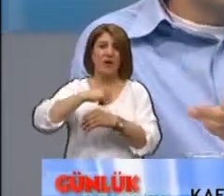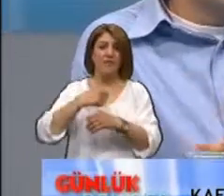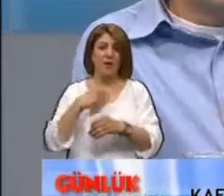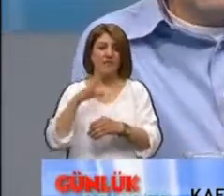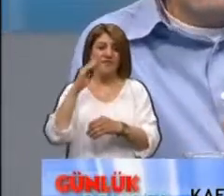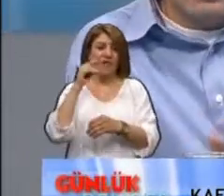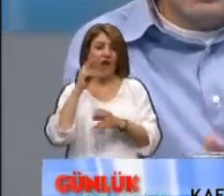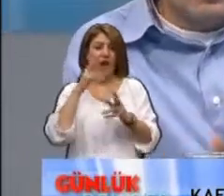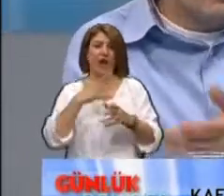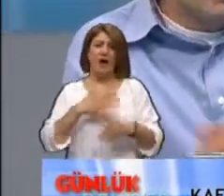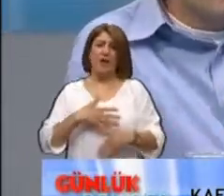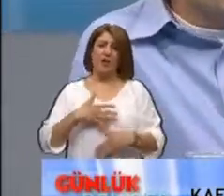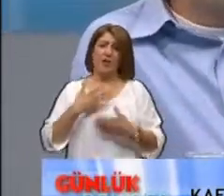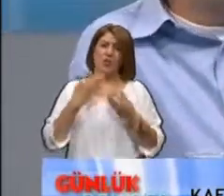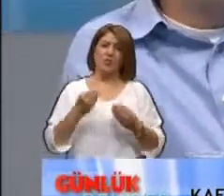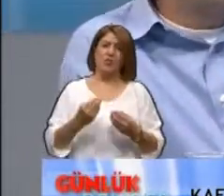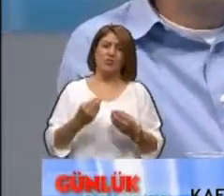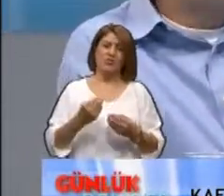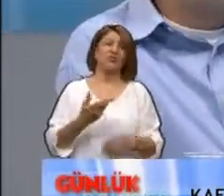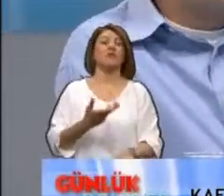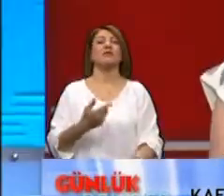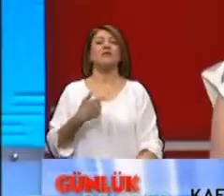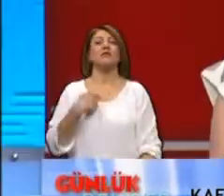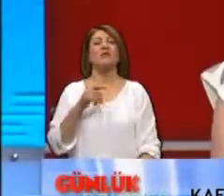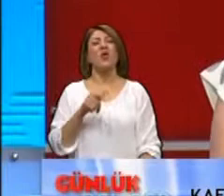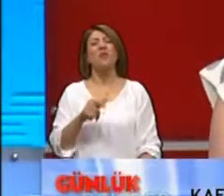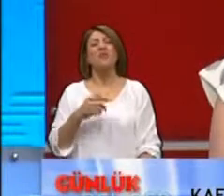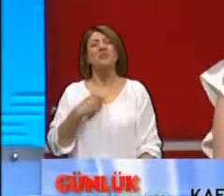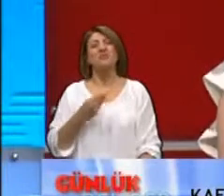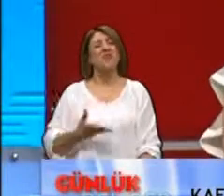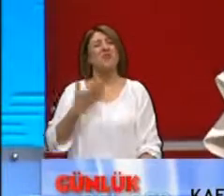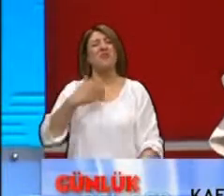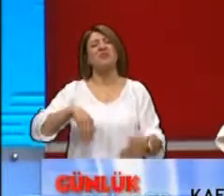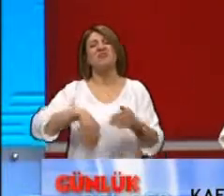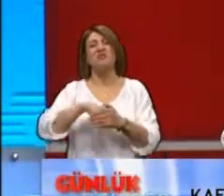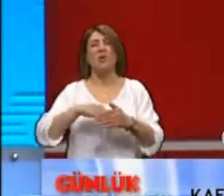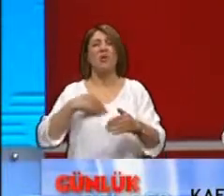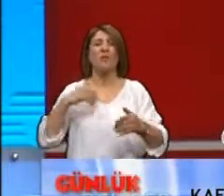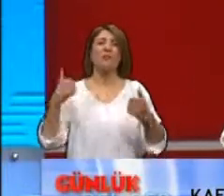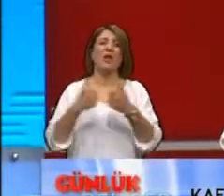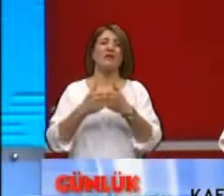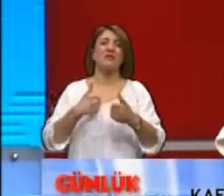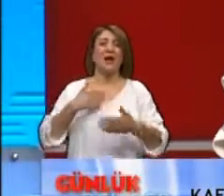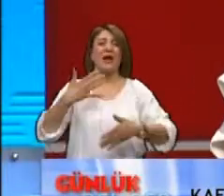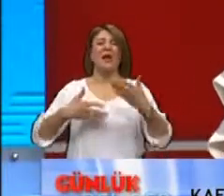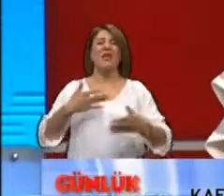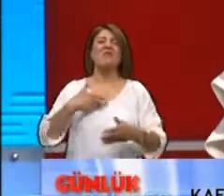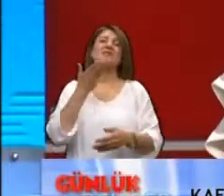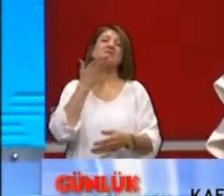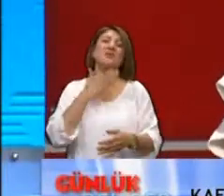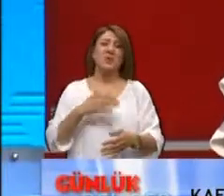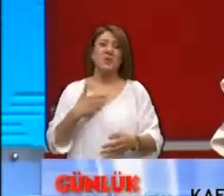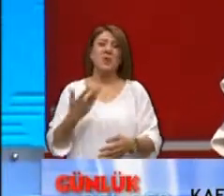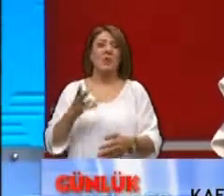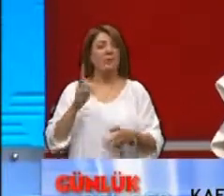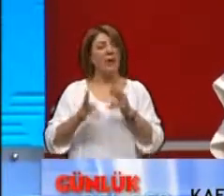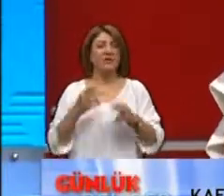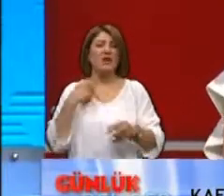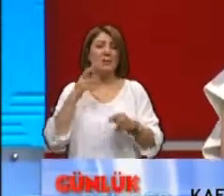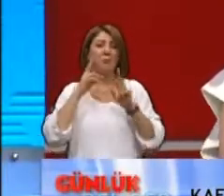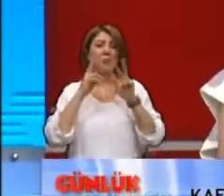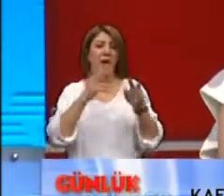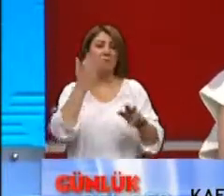ben bile hayran kalmıştım ama tabii bu zayıf kaldı. Yani ben hani çok da öyle futbol maçı meraklısı bir insan değilim ama bazen seyrettiğimde